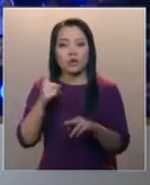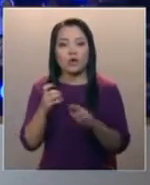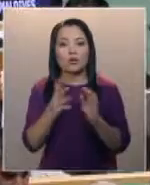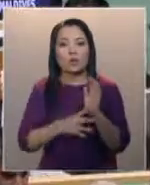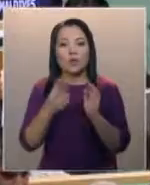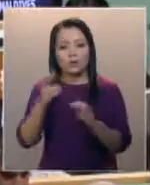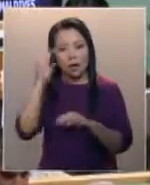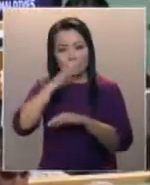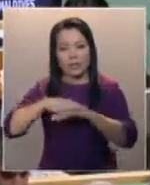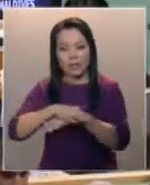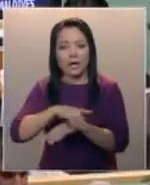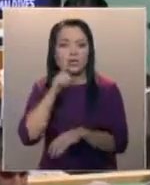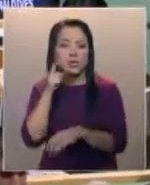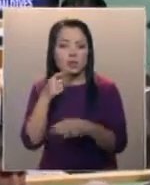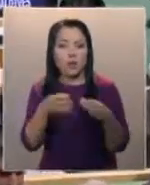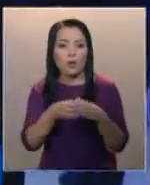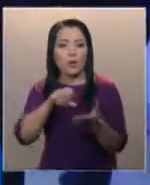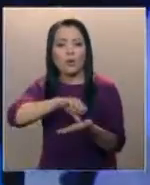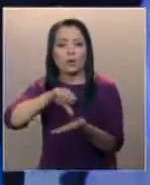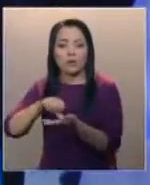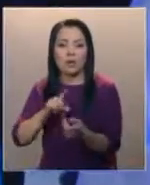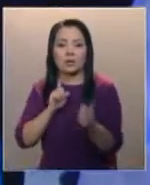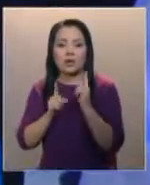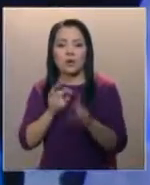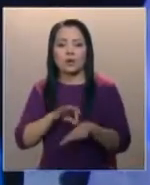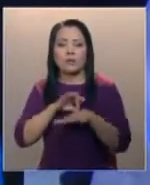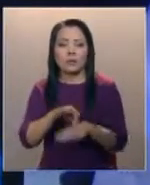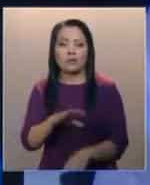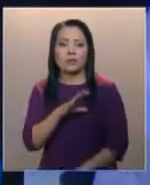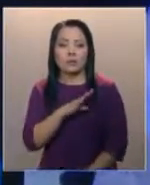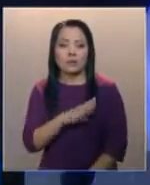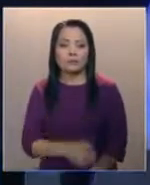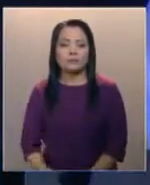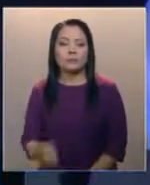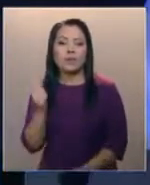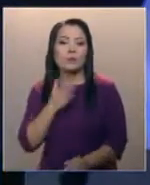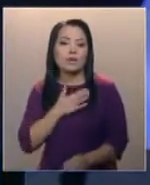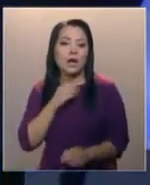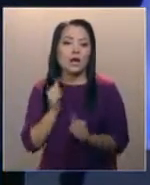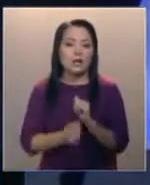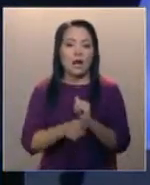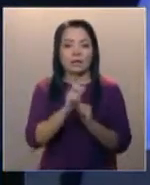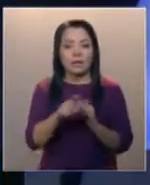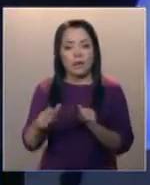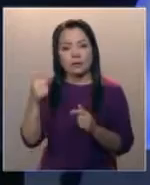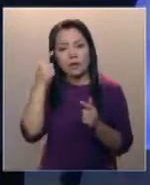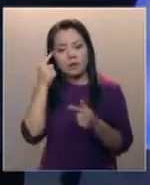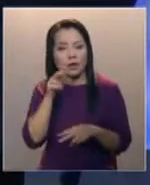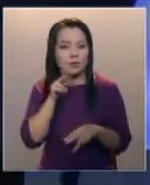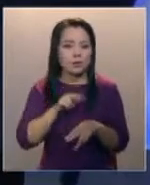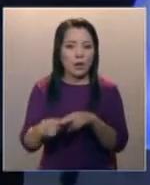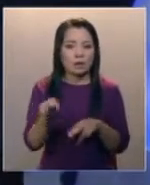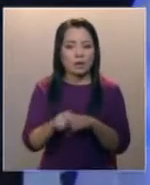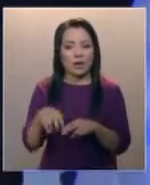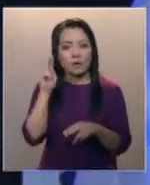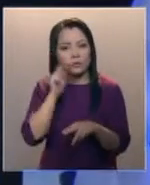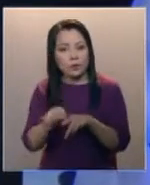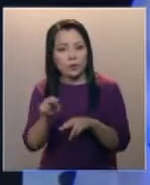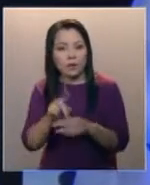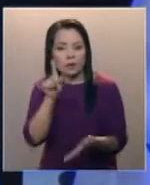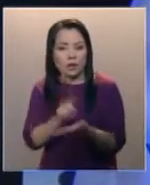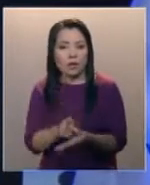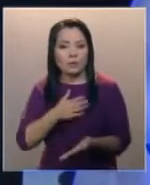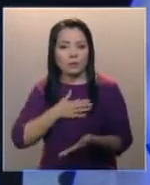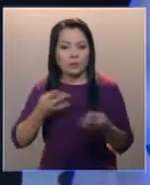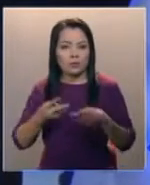193 мемлекеттің жас өкілдері де отырды. Біз әрбір адамның білім алуға құқылы екенін айтқымыз келіп отыр.